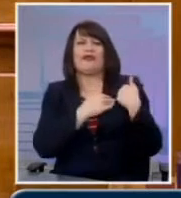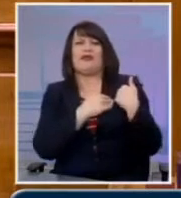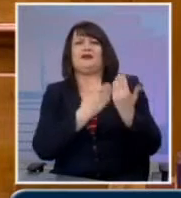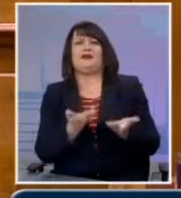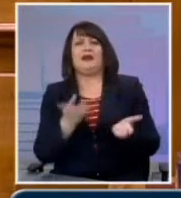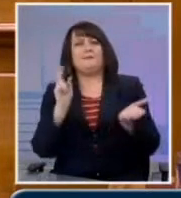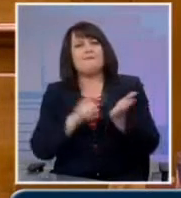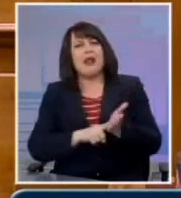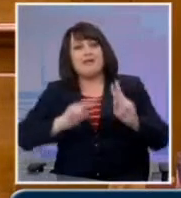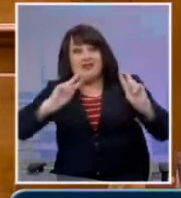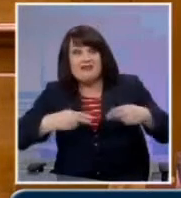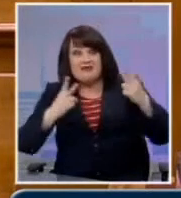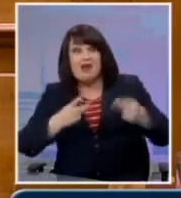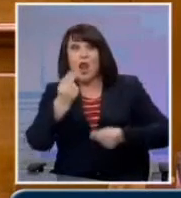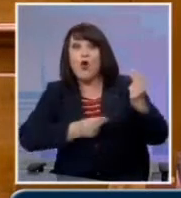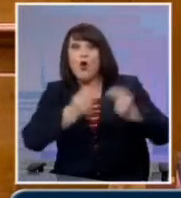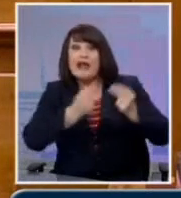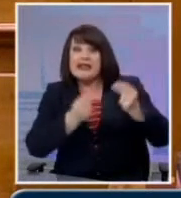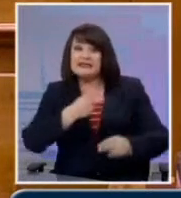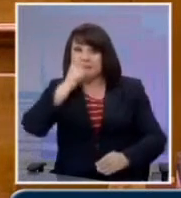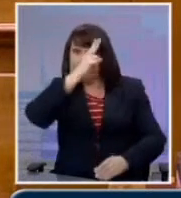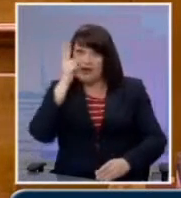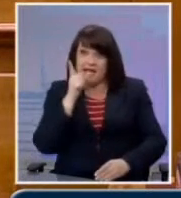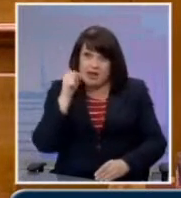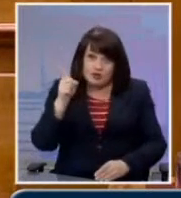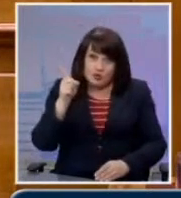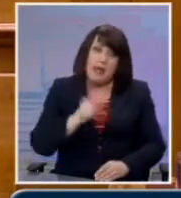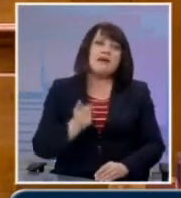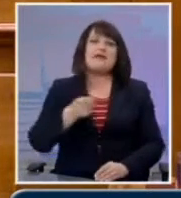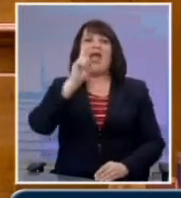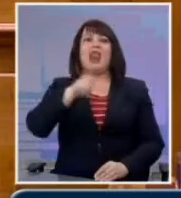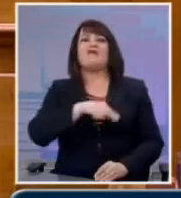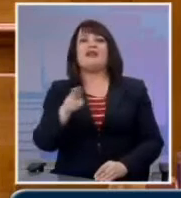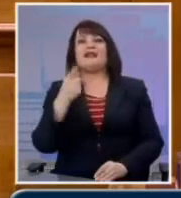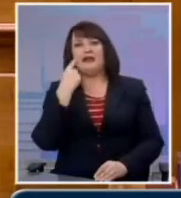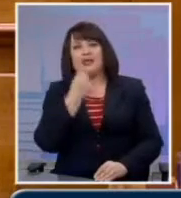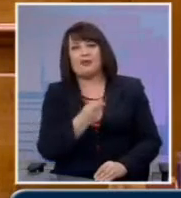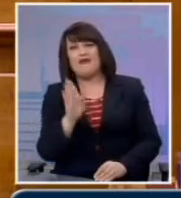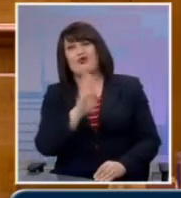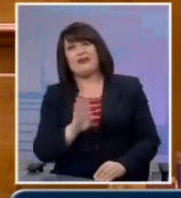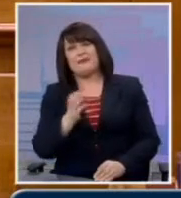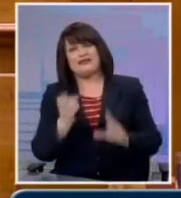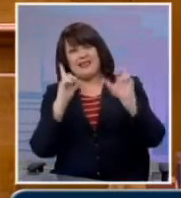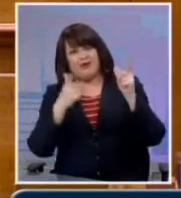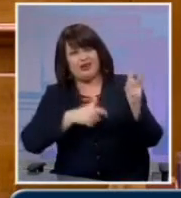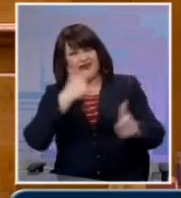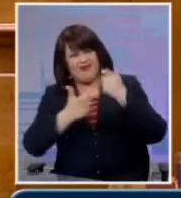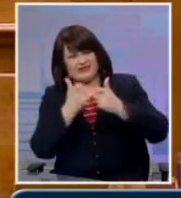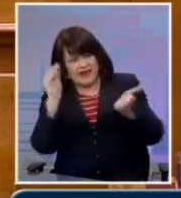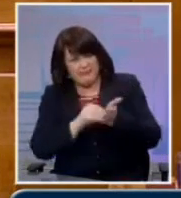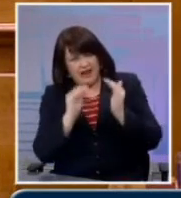στο Ντουμπάι είναι η ώρα να ανοίξουν οι λογαριασμοί και στην Ελβετία. Πάλι εσείς, κυρία Βούλτευση. Κάντε